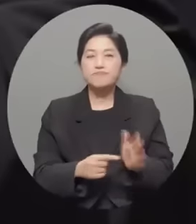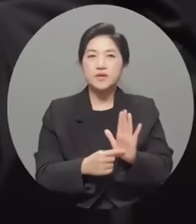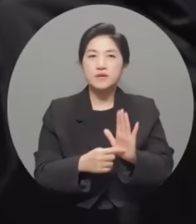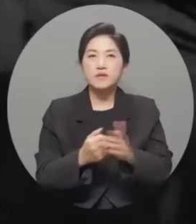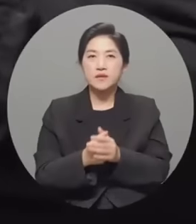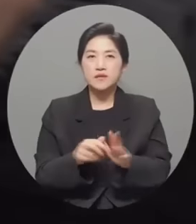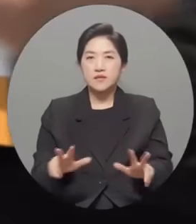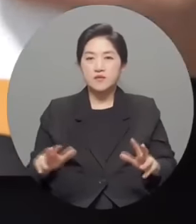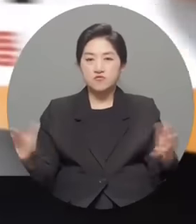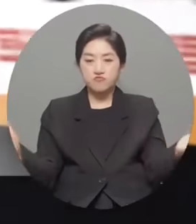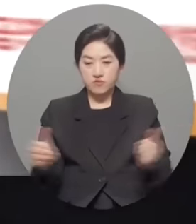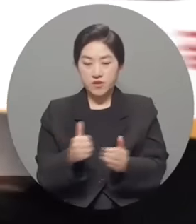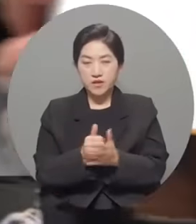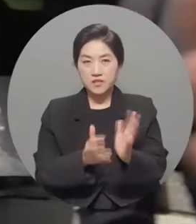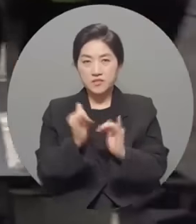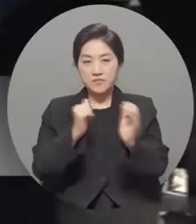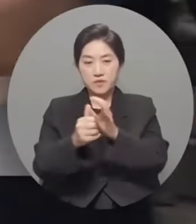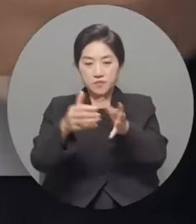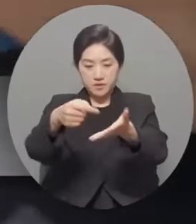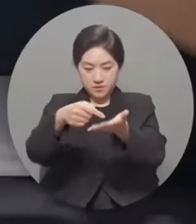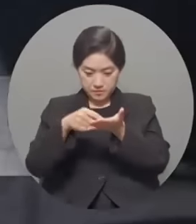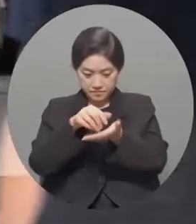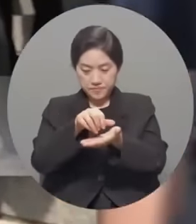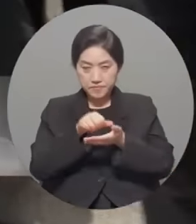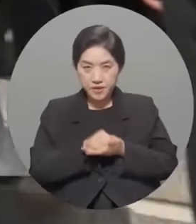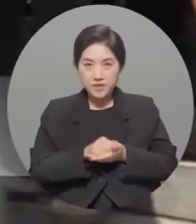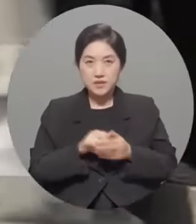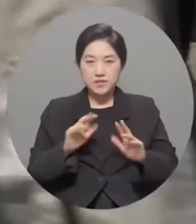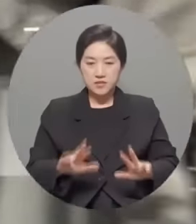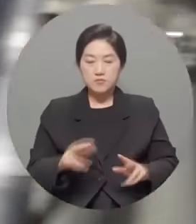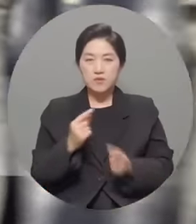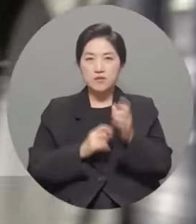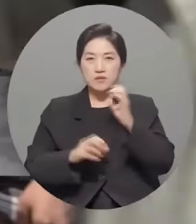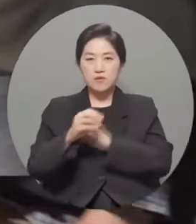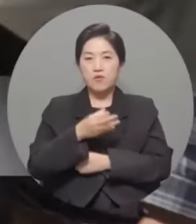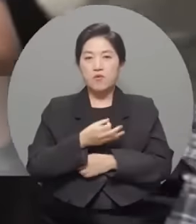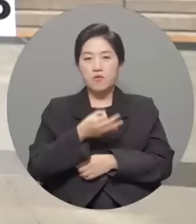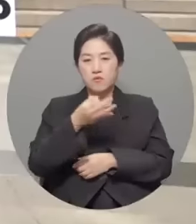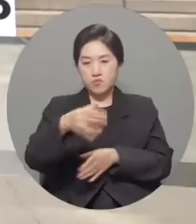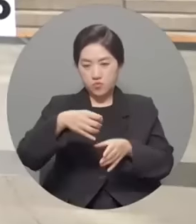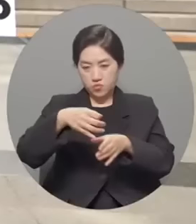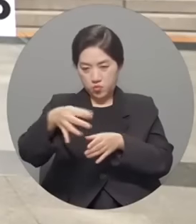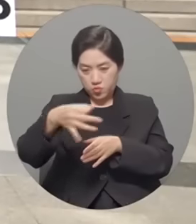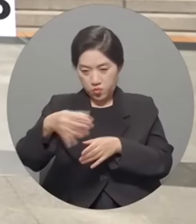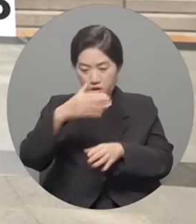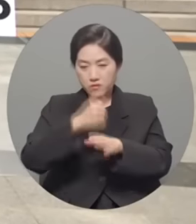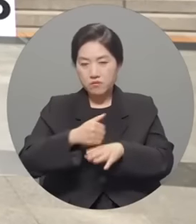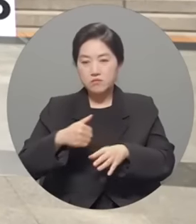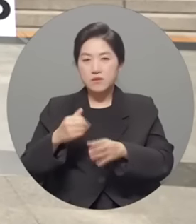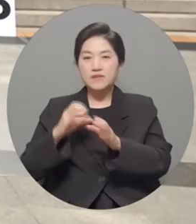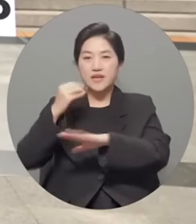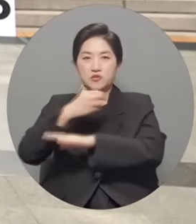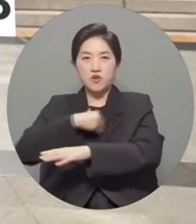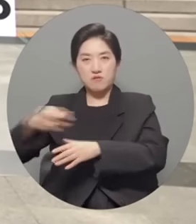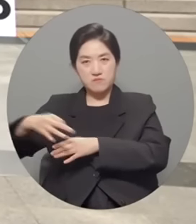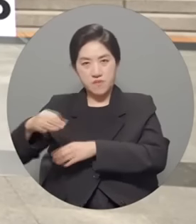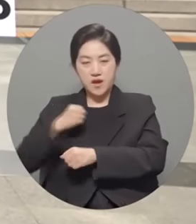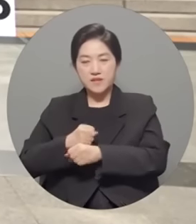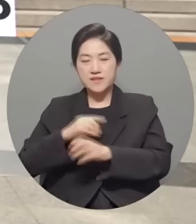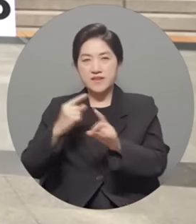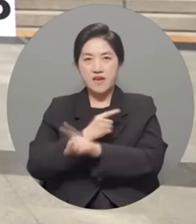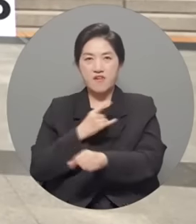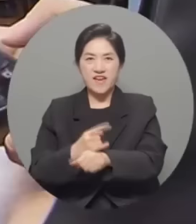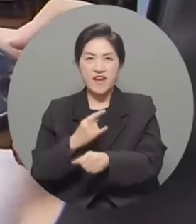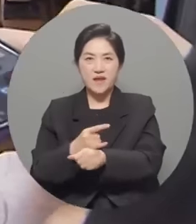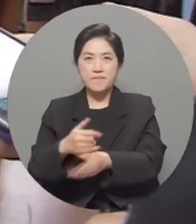이제 국회가 시민대표단의 의견을 반영해 지금보다 더 내고 더 받는 쪽으로 연금개혁에 나서라는 게 이들의